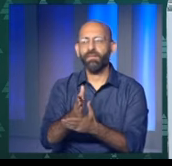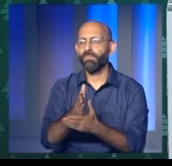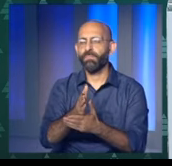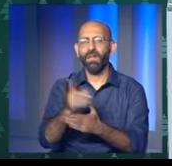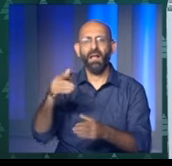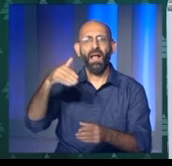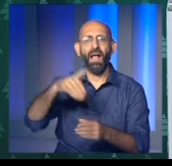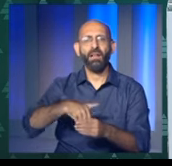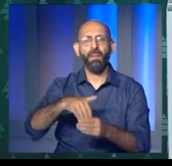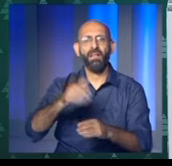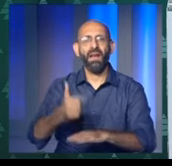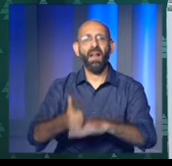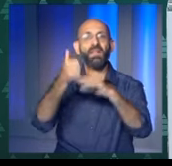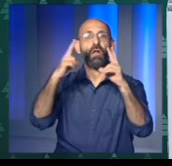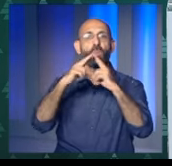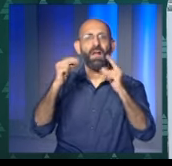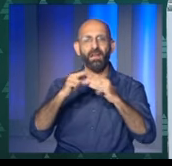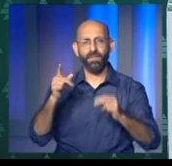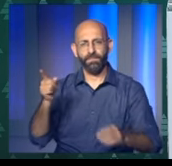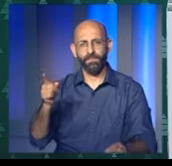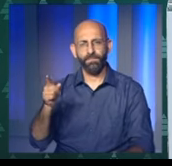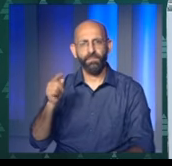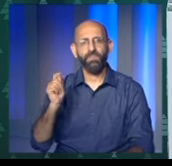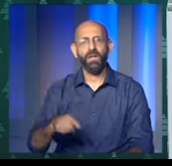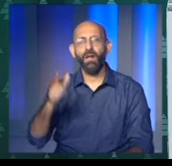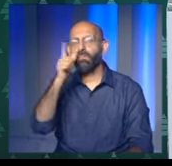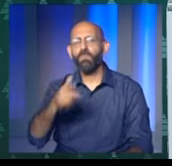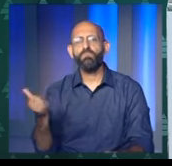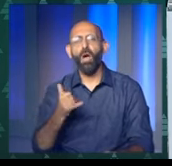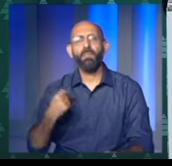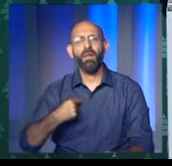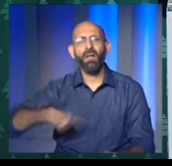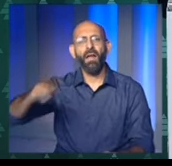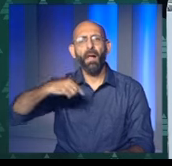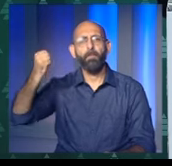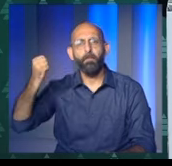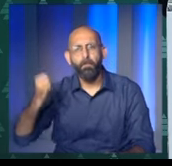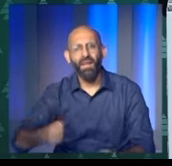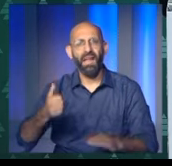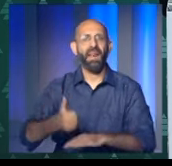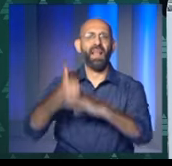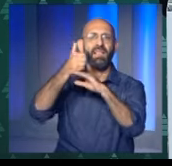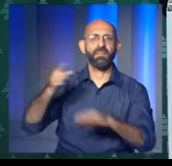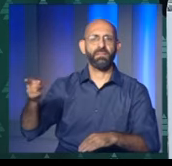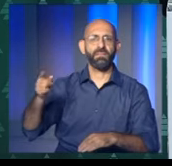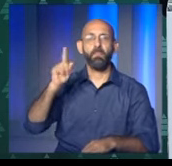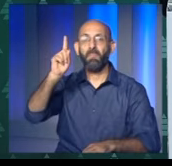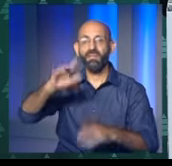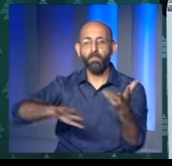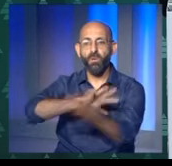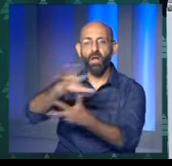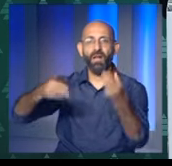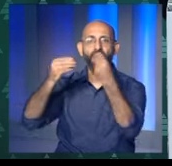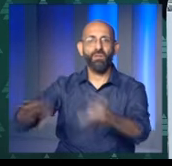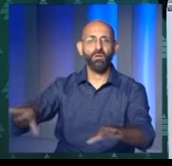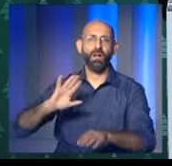جمهورية، لأنه نحن منريد رئيس جمهورية، عكس يمكن البعض يلي عم بيعمل كل شيء تيعرقل